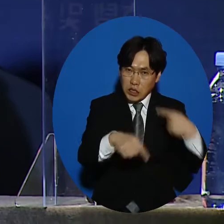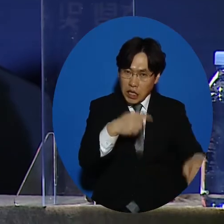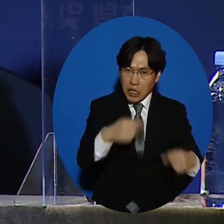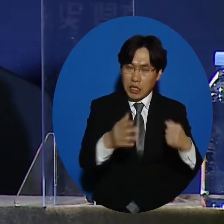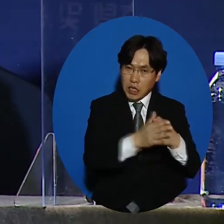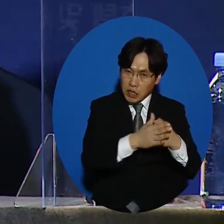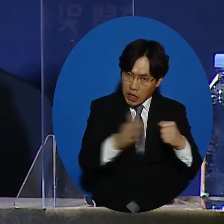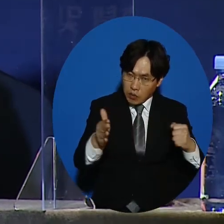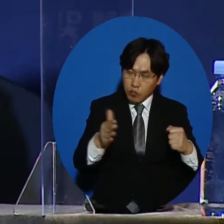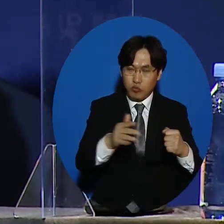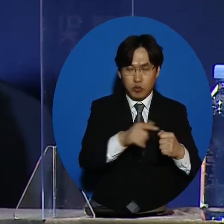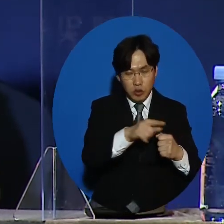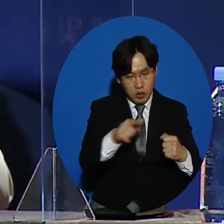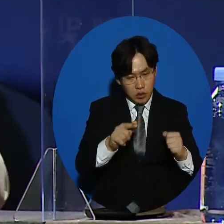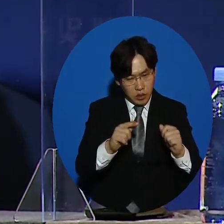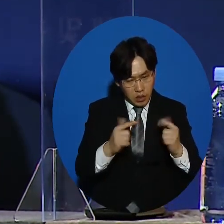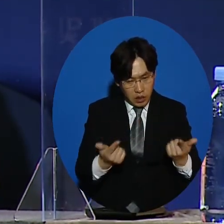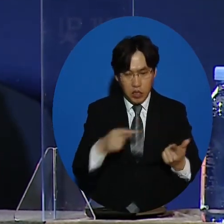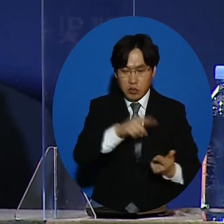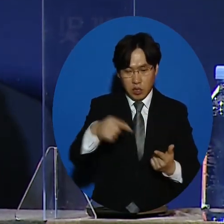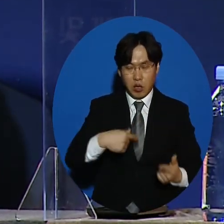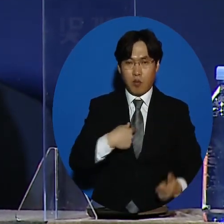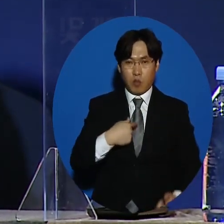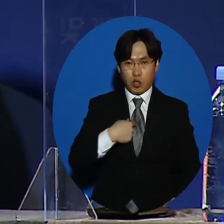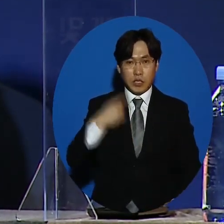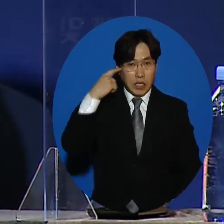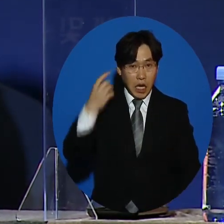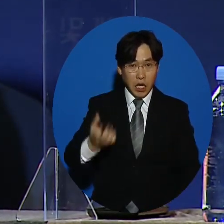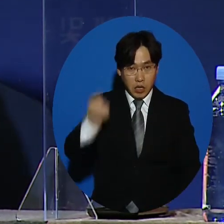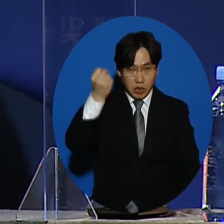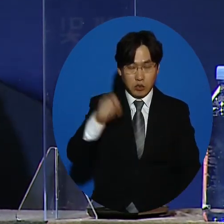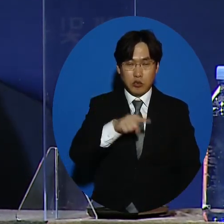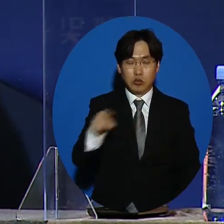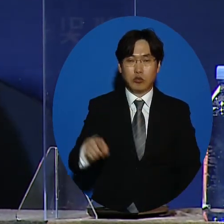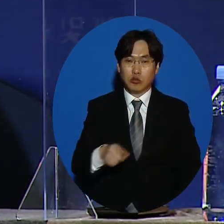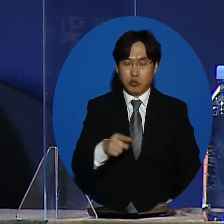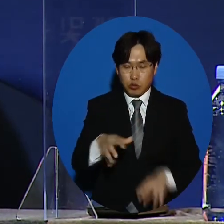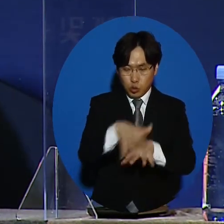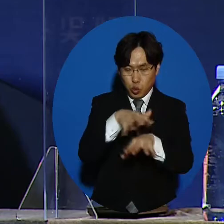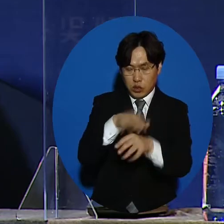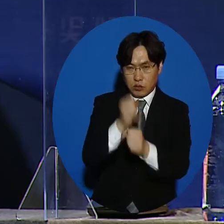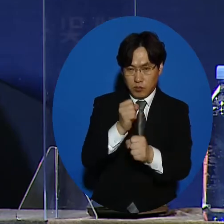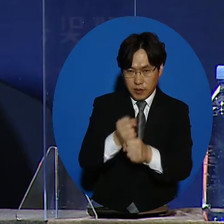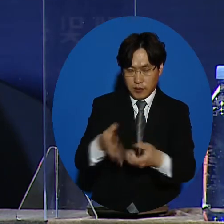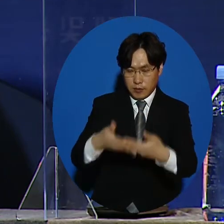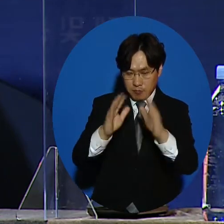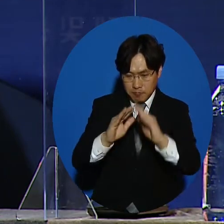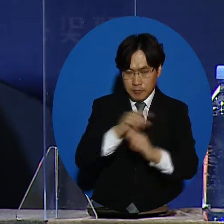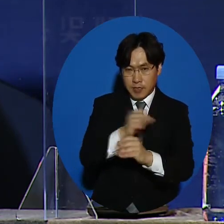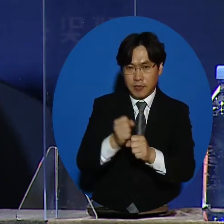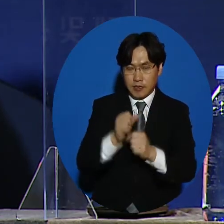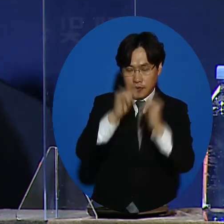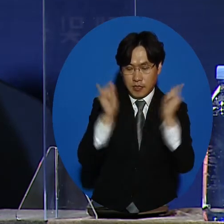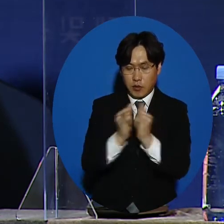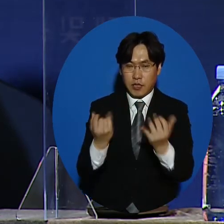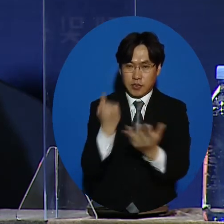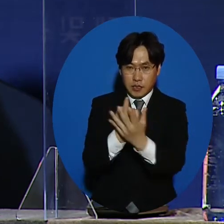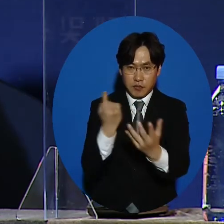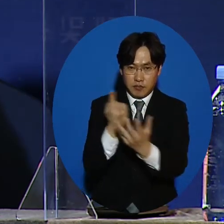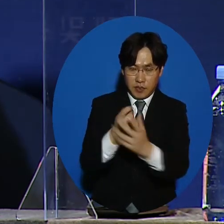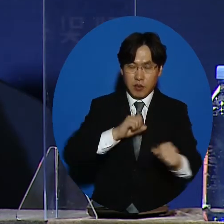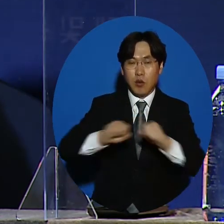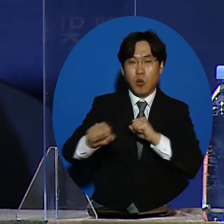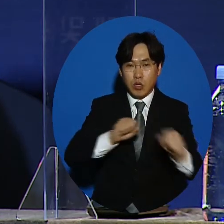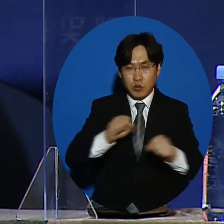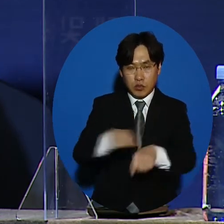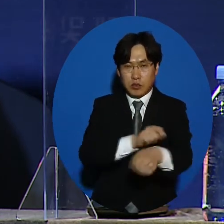이 사람들이 하는 게 아니라 본인들의 의지로 정말 본인들이 그런 조직화를 해서 이제 그렇게 사회 참여에 적극적으로 나서고